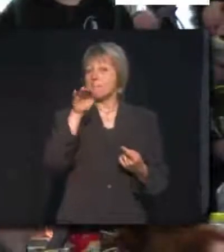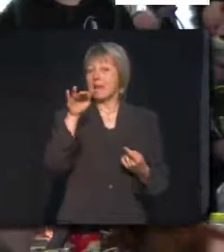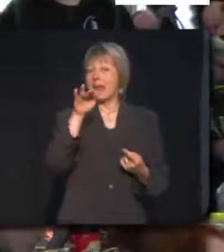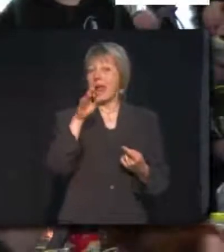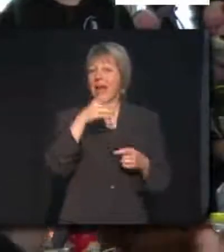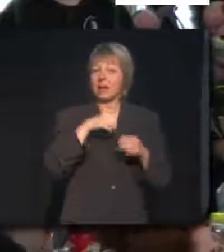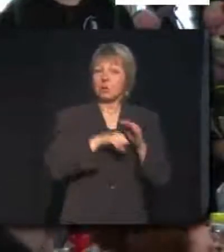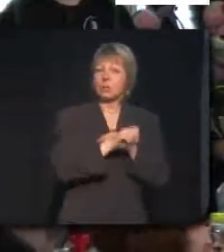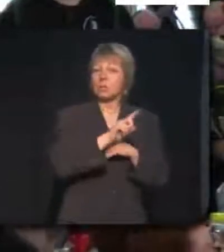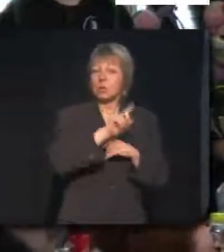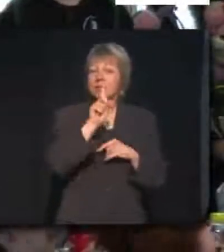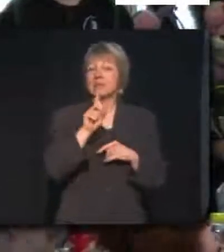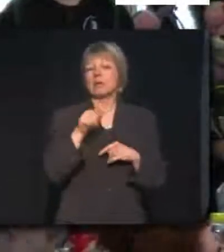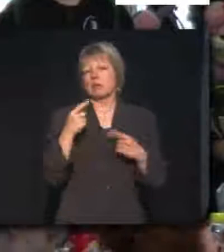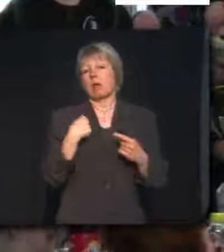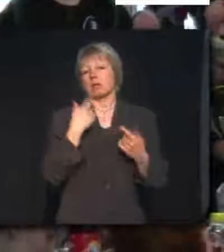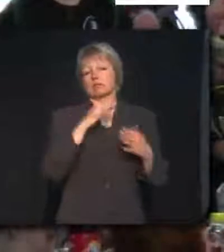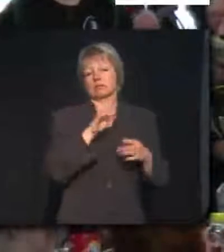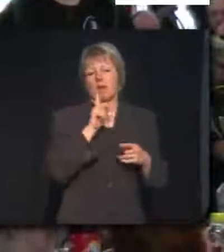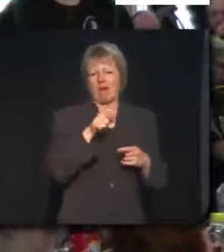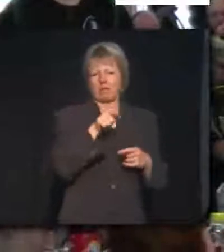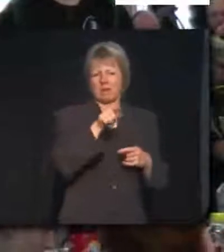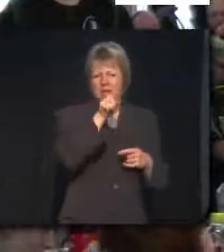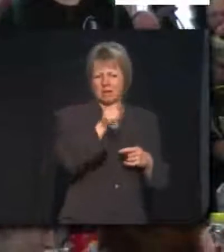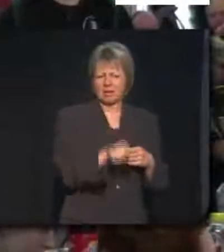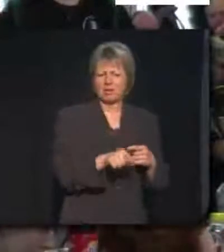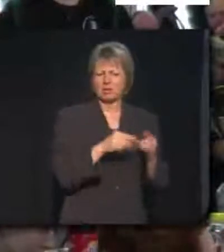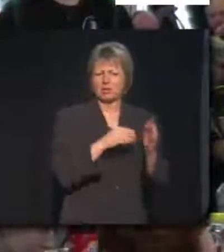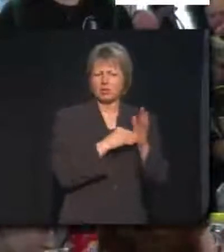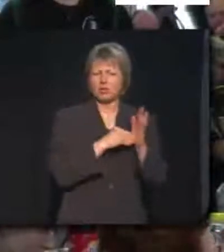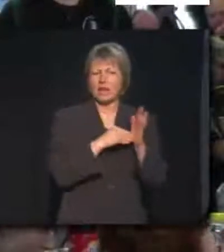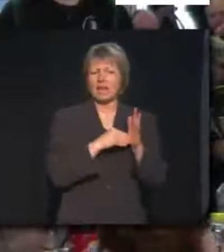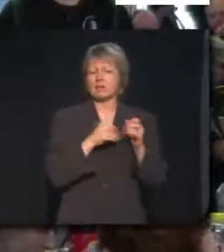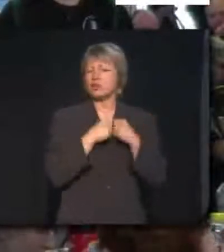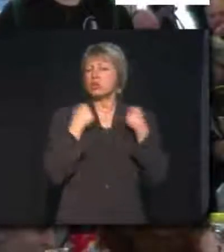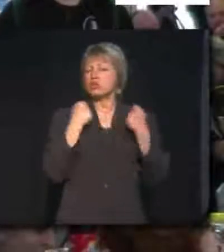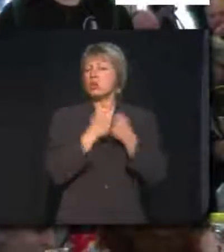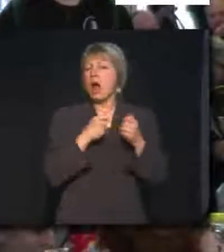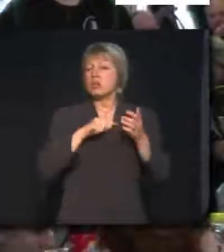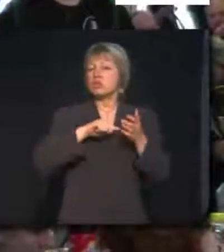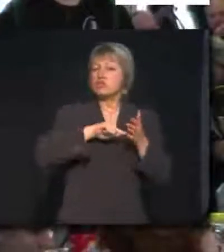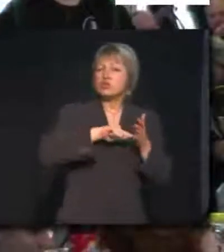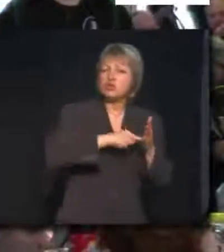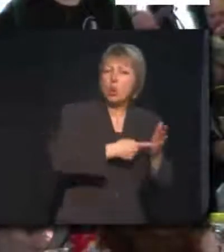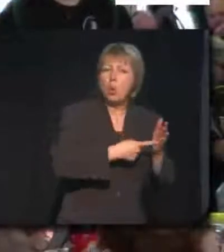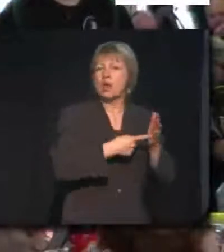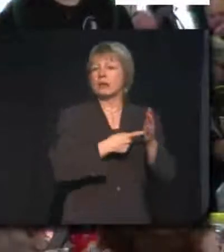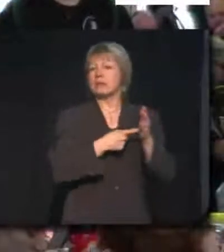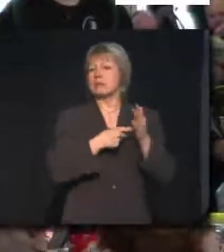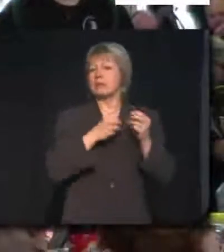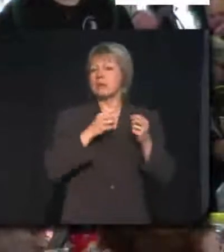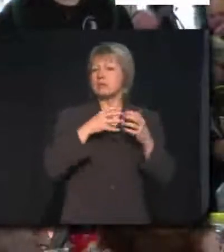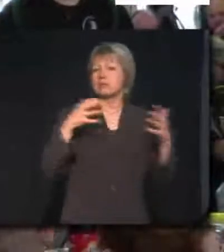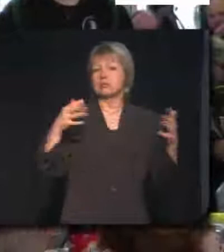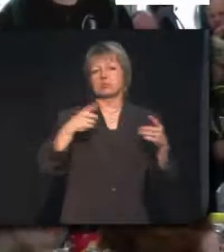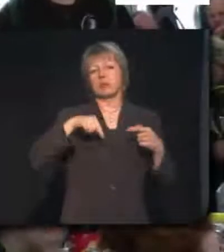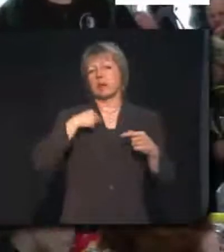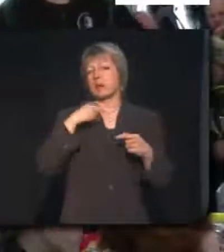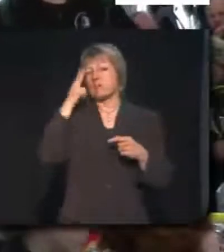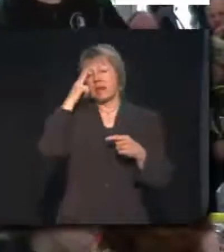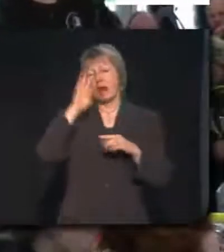massenweise Finanzierung von Staatsschulden zweifelhaften Wert ist über EZB und ESM lehnen wir Piraten streckt ab eben haben wir gerade den